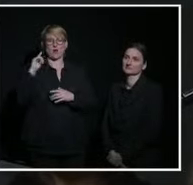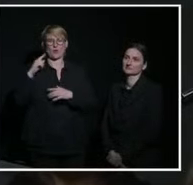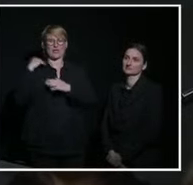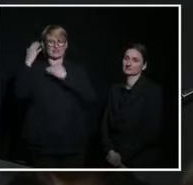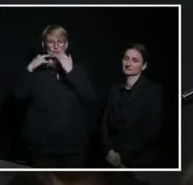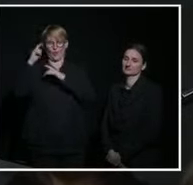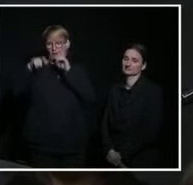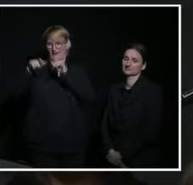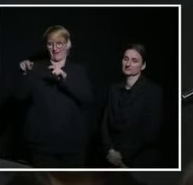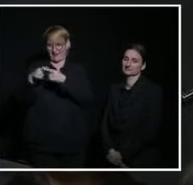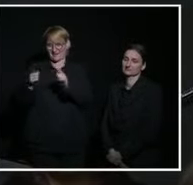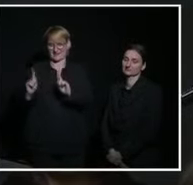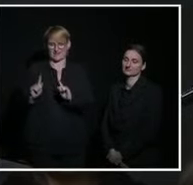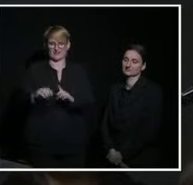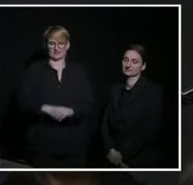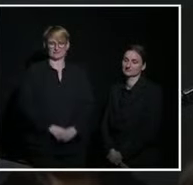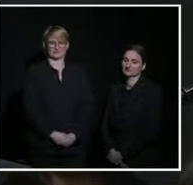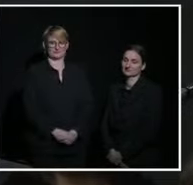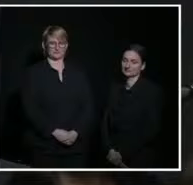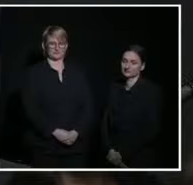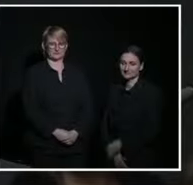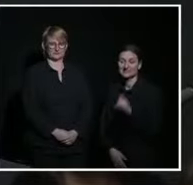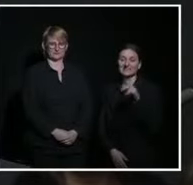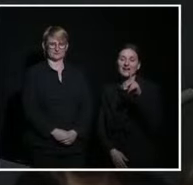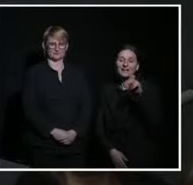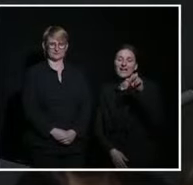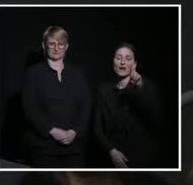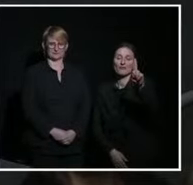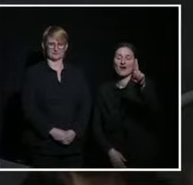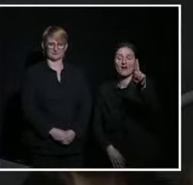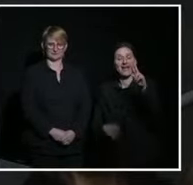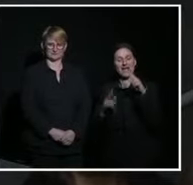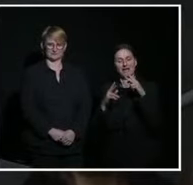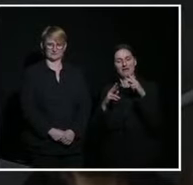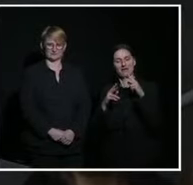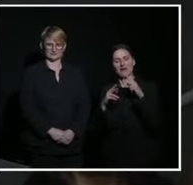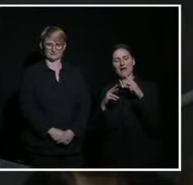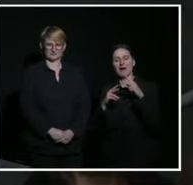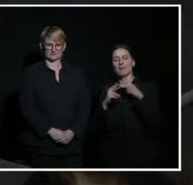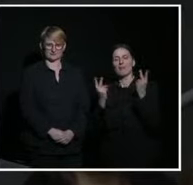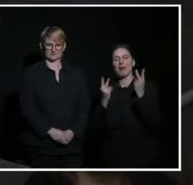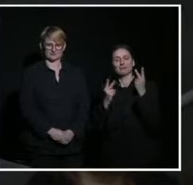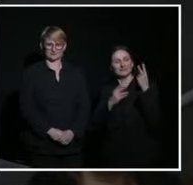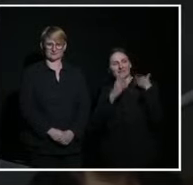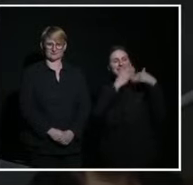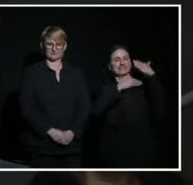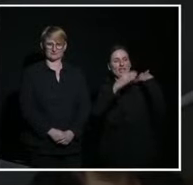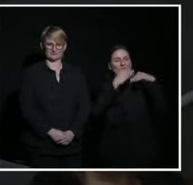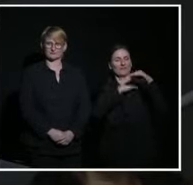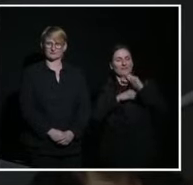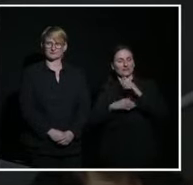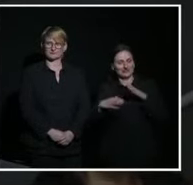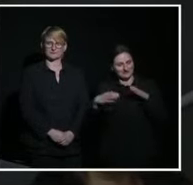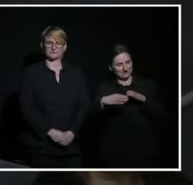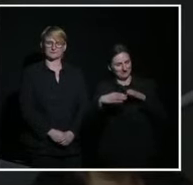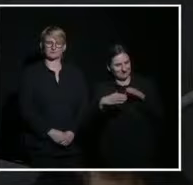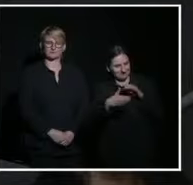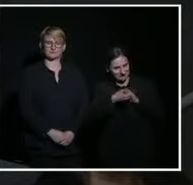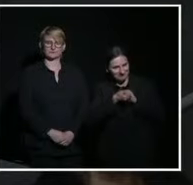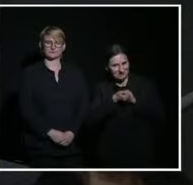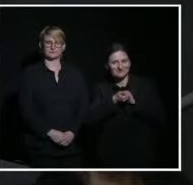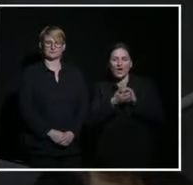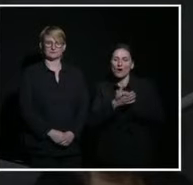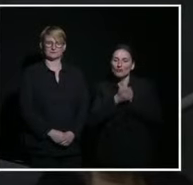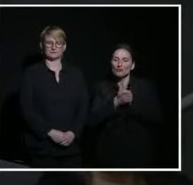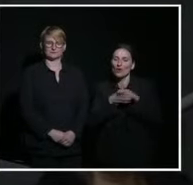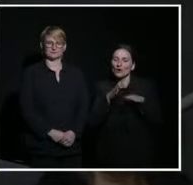ne? Ja, also ich sage es nochmal, Kreisverwaltungsreferat Public Value, da ist wirklich was zusammengewachsen. Da sind Freundschaften entstanden, finde ich, sage ich mal in